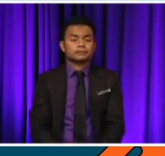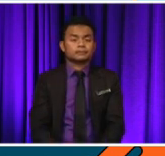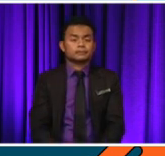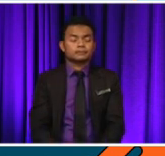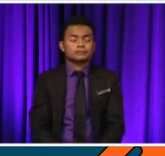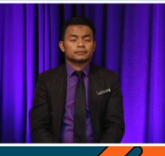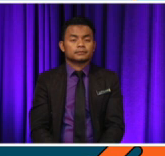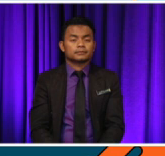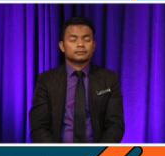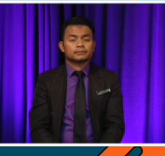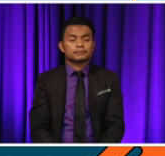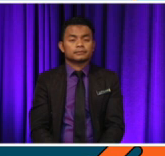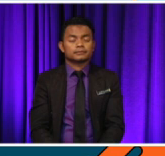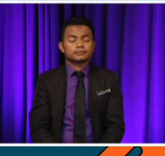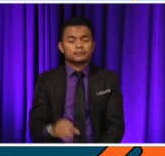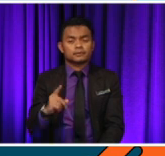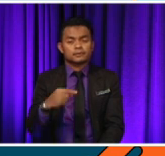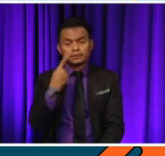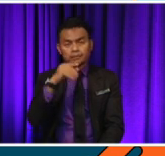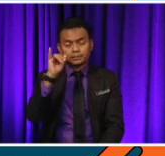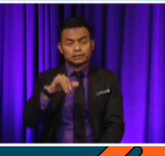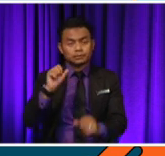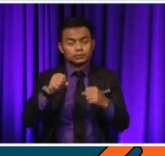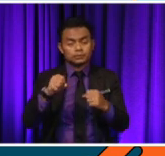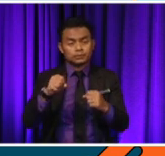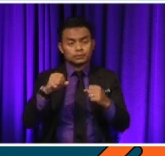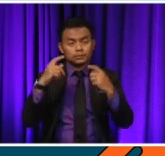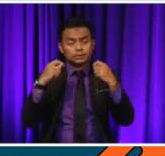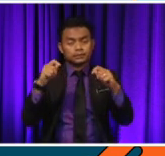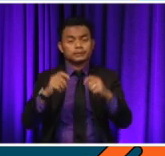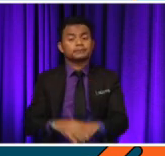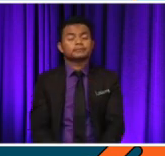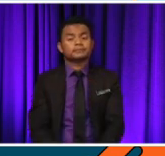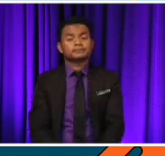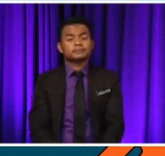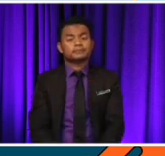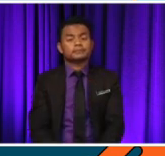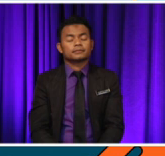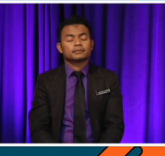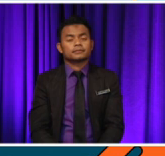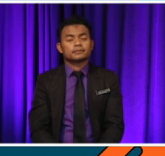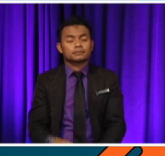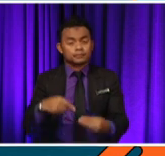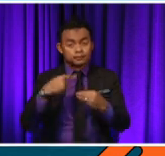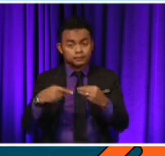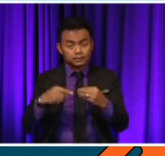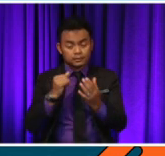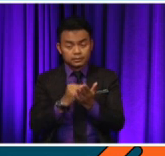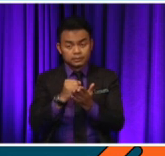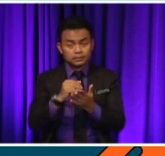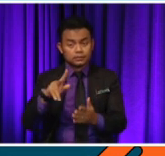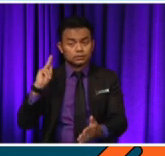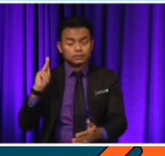pemimpin Oke siapa yang boleh coba jenis kuasa ini tentang jenis kuasa yang